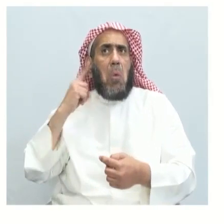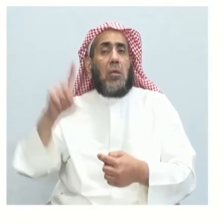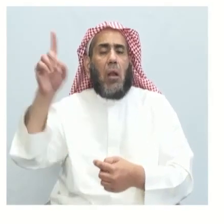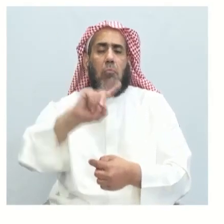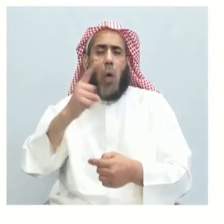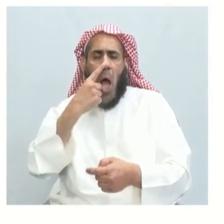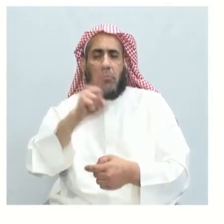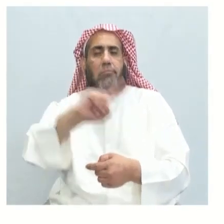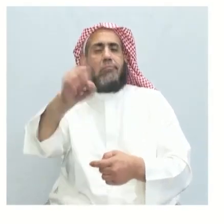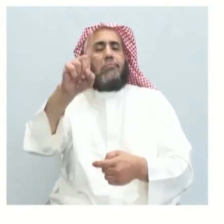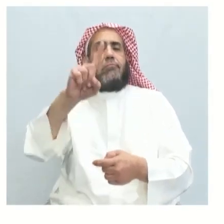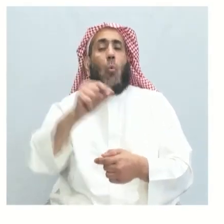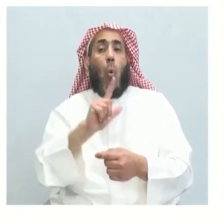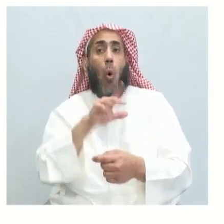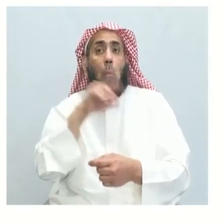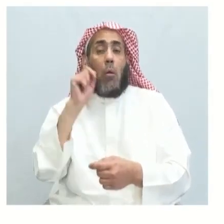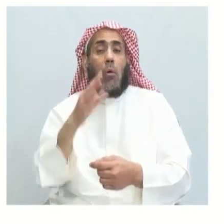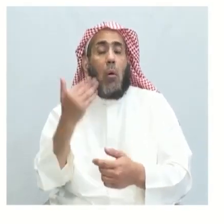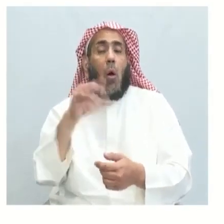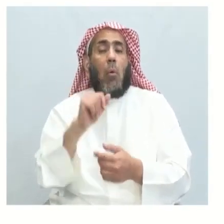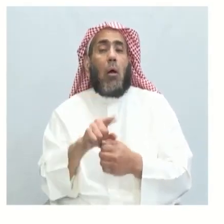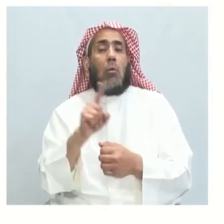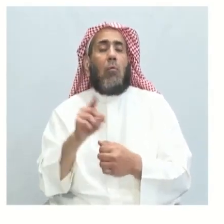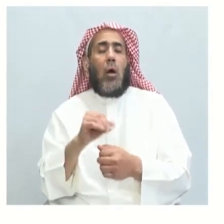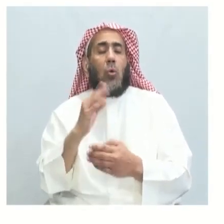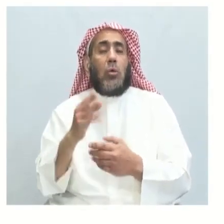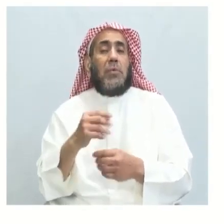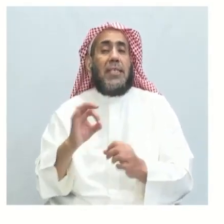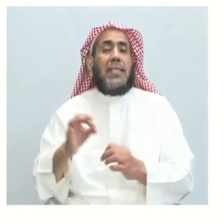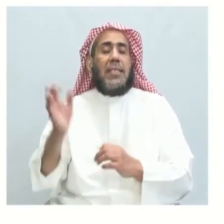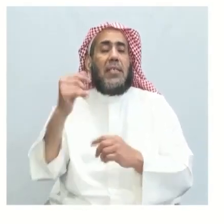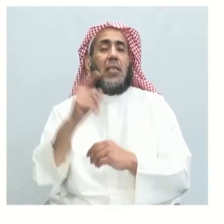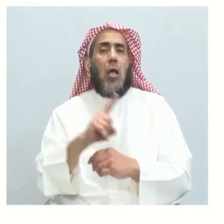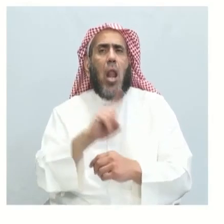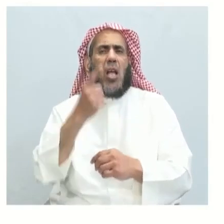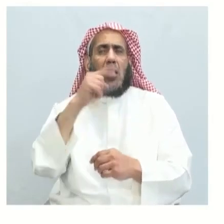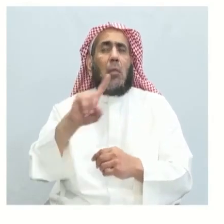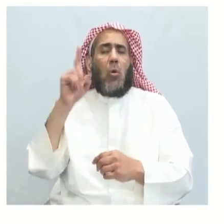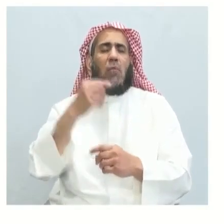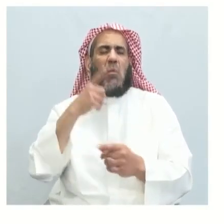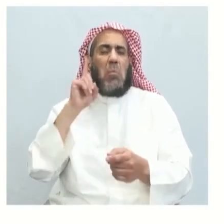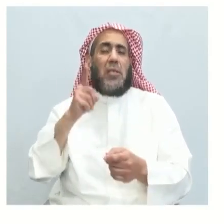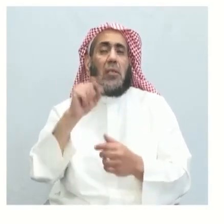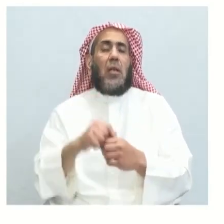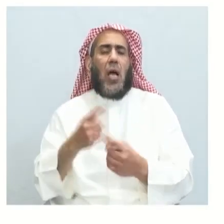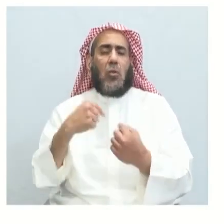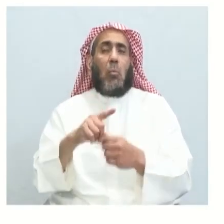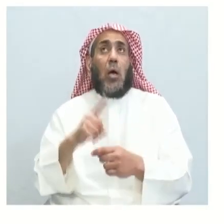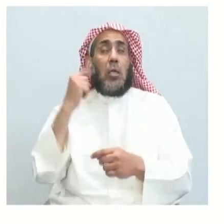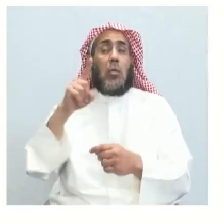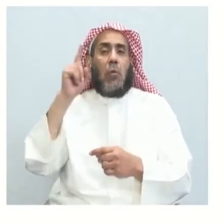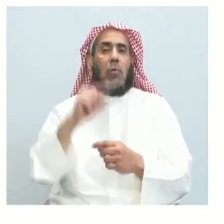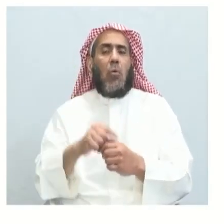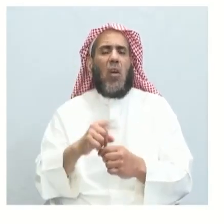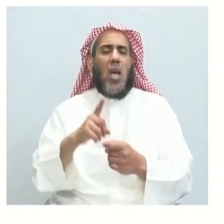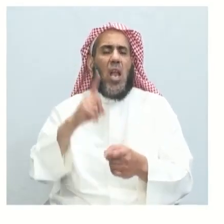ايضا ذكر ابوو بكر قبل ذلك في بعض الخطب السياسيه يعني لا طاعه مخلوق في معصيه الله اطيعوني ما اطعت الله فيكم